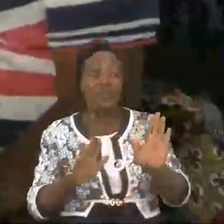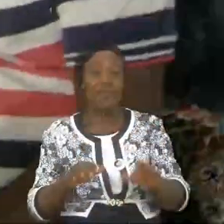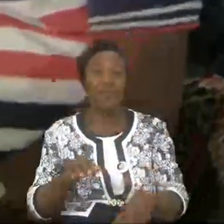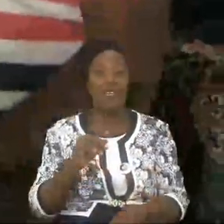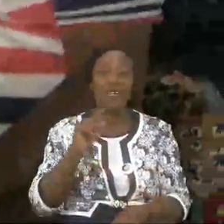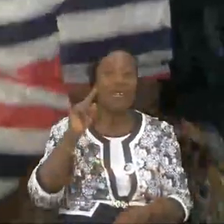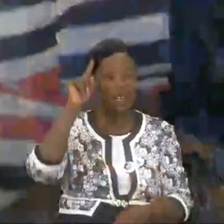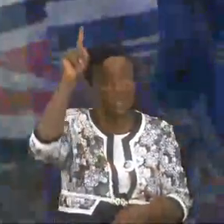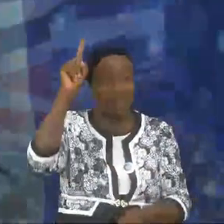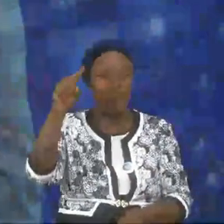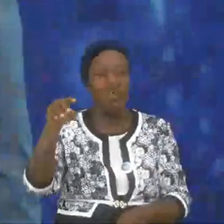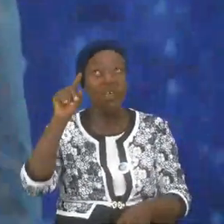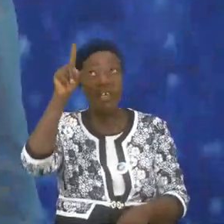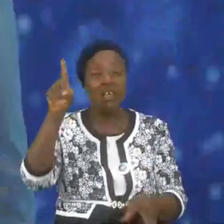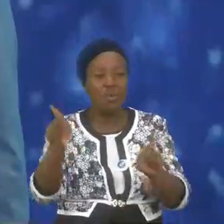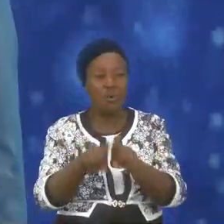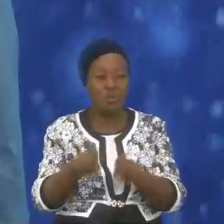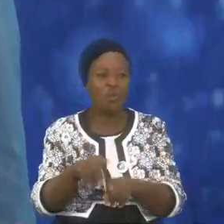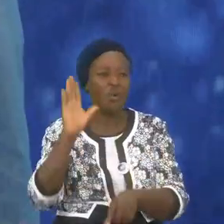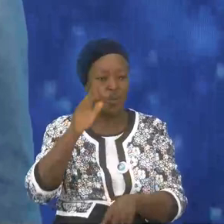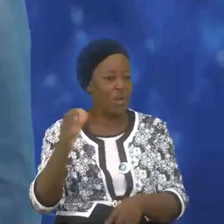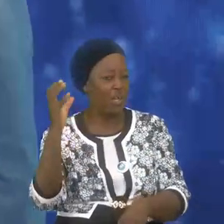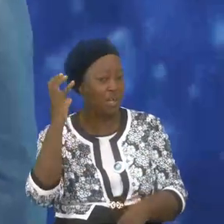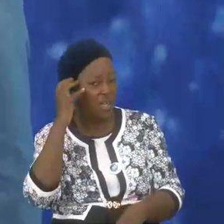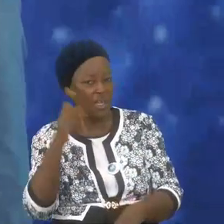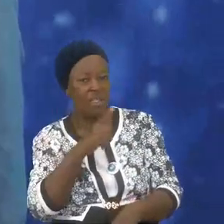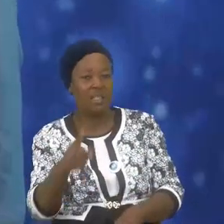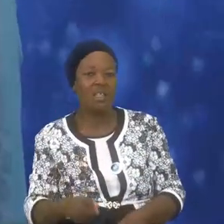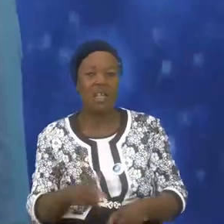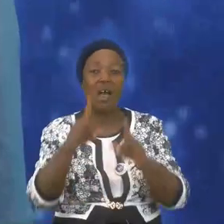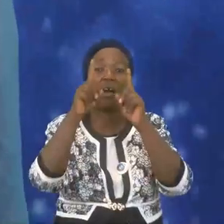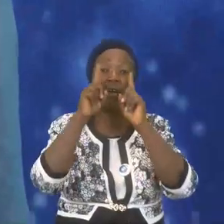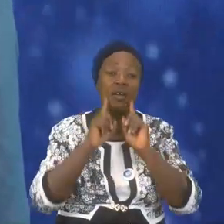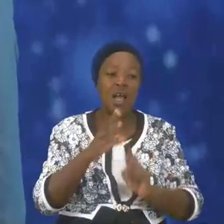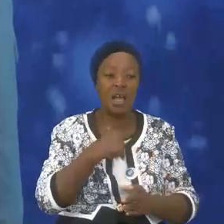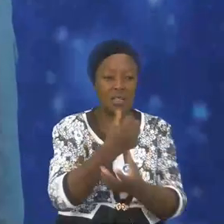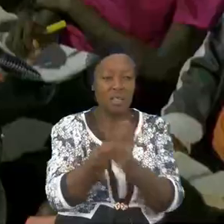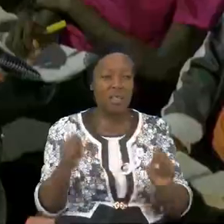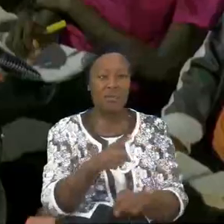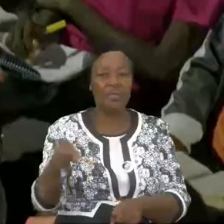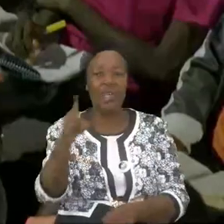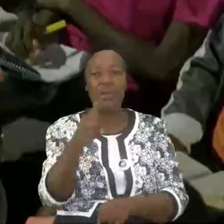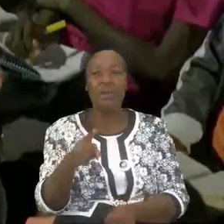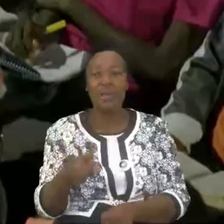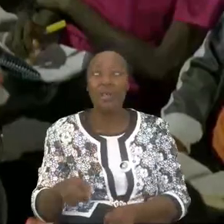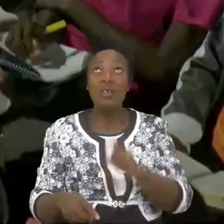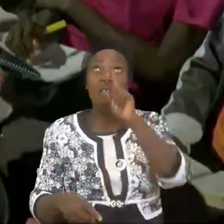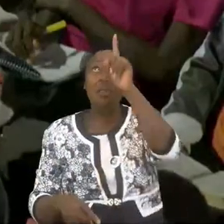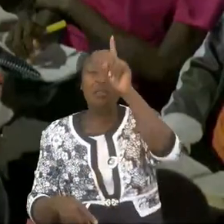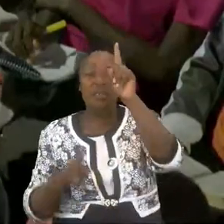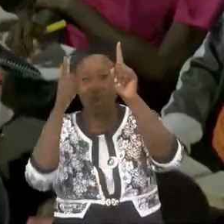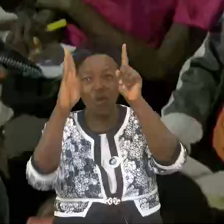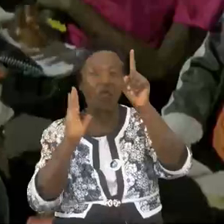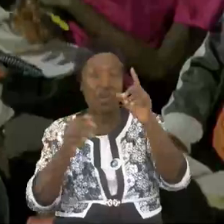craignent, de ceux et de tous ceux, et il entend leur cri et il les sauve. Il écoutera